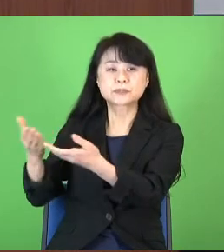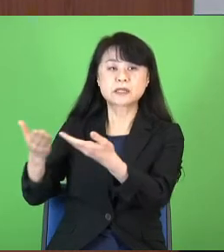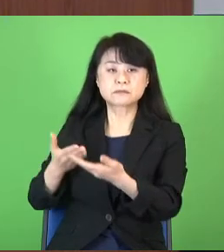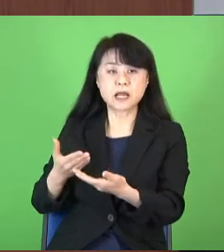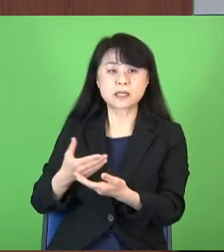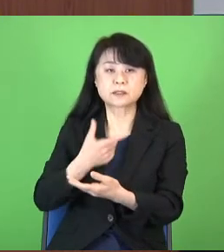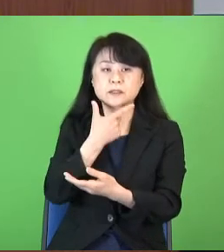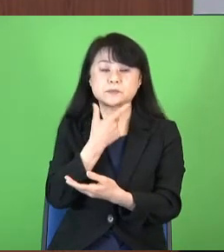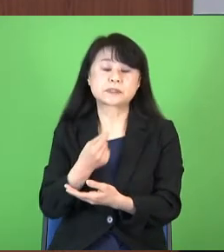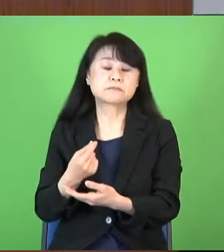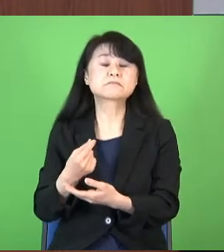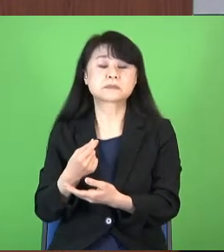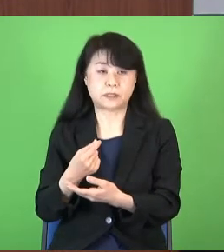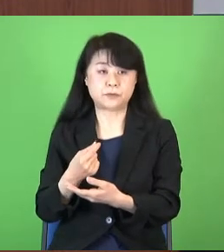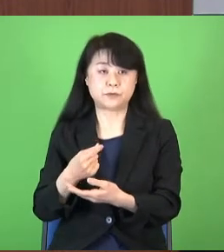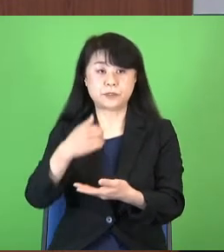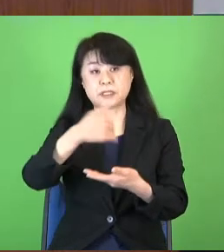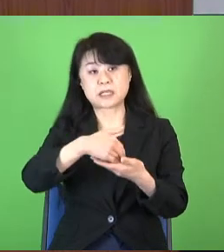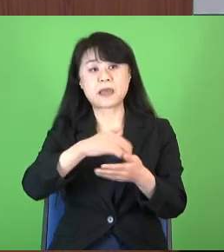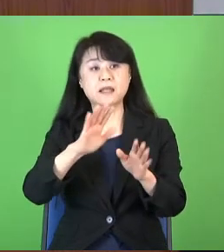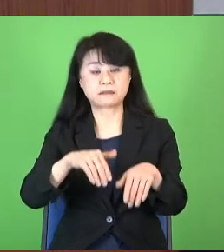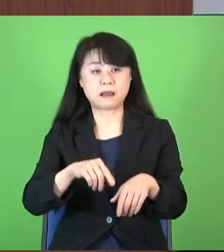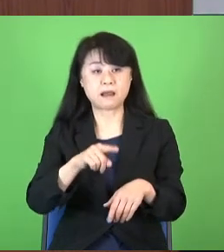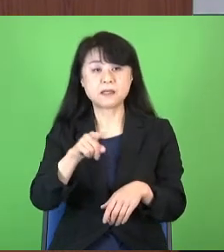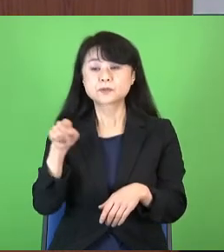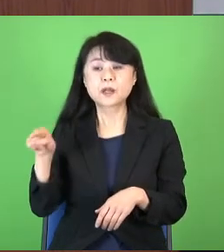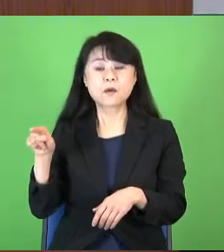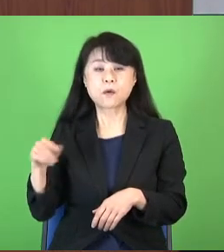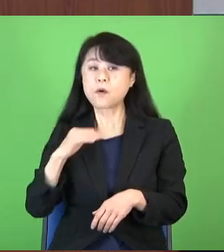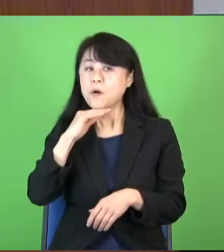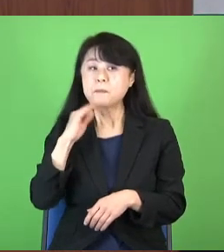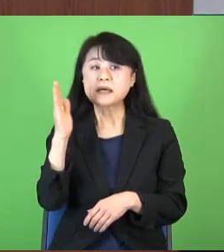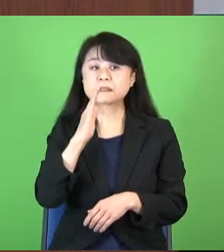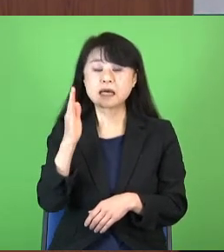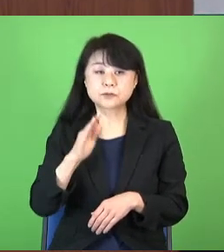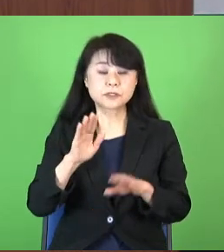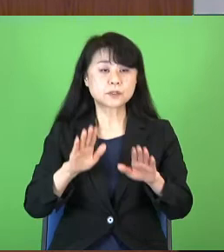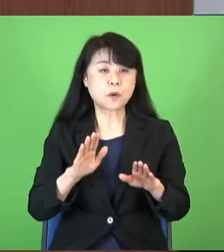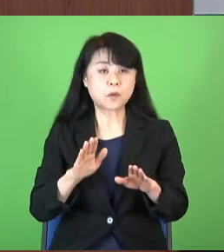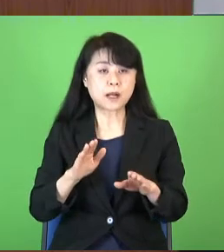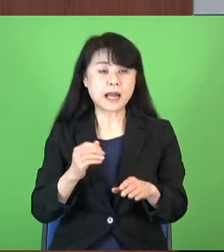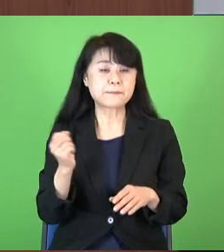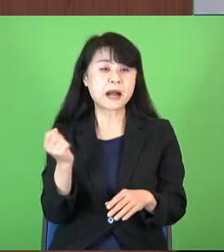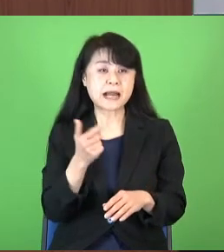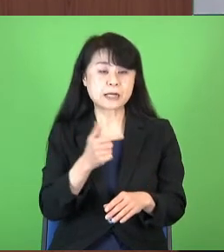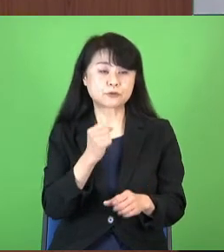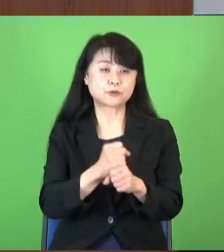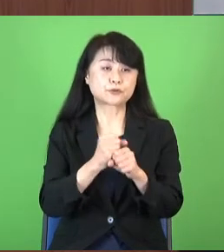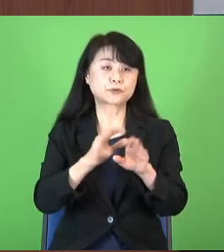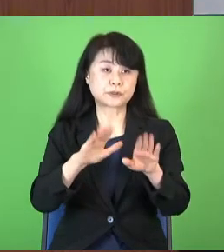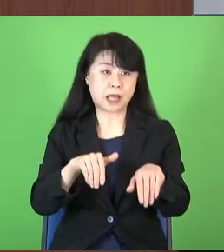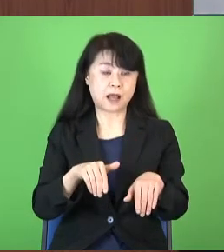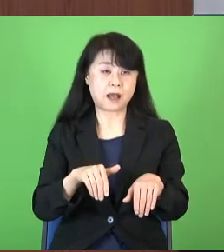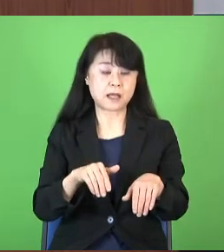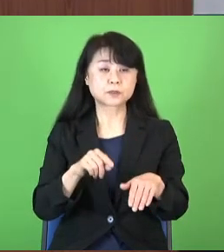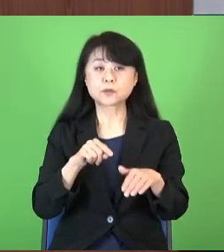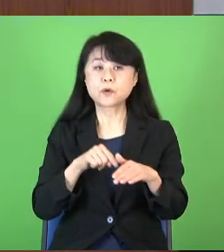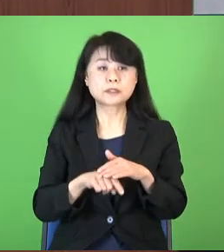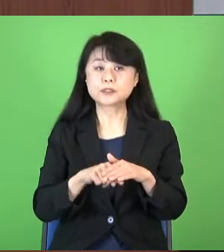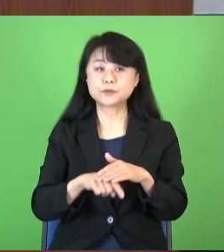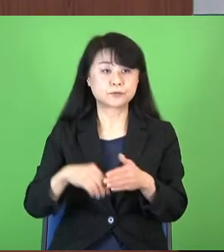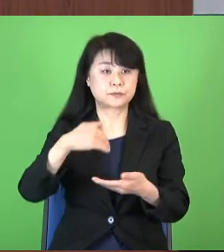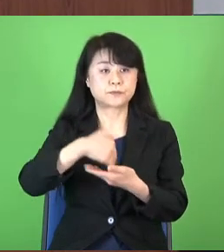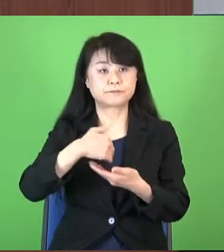こともおっしゃってたんですけどもあのそれを待たずに今回はぁまあいち早く作ってってことになるんですけれどその辺の思いを